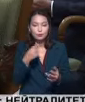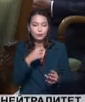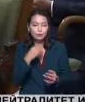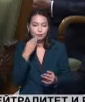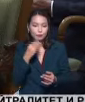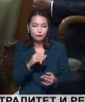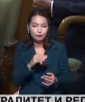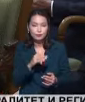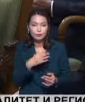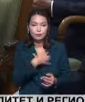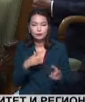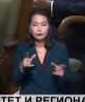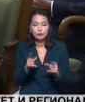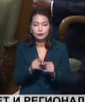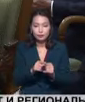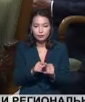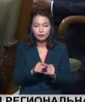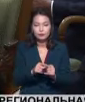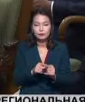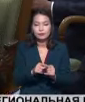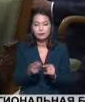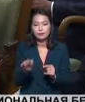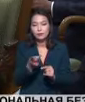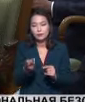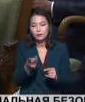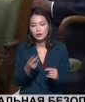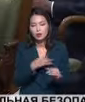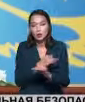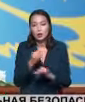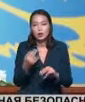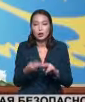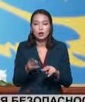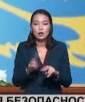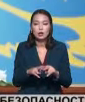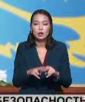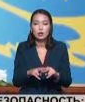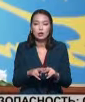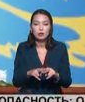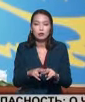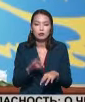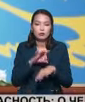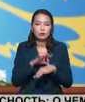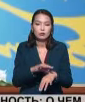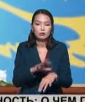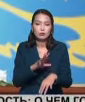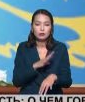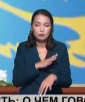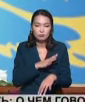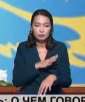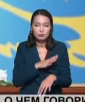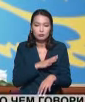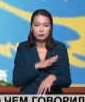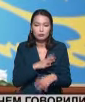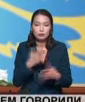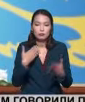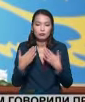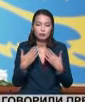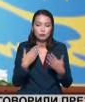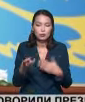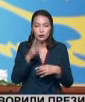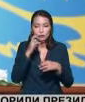и предметный характер переговоров, которые проходили в традиционной для отношений двух